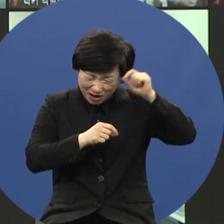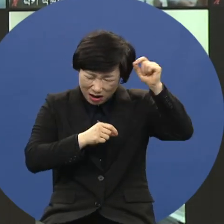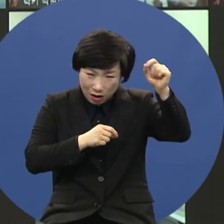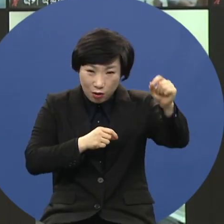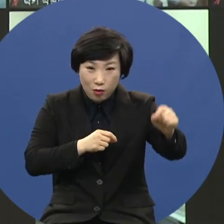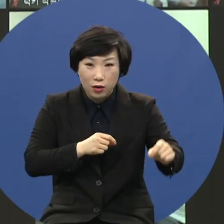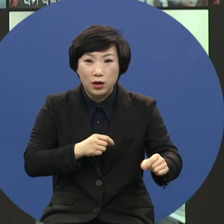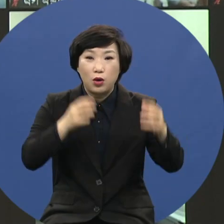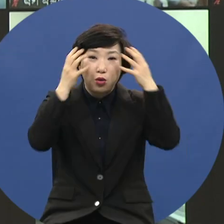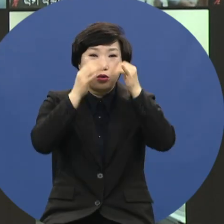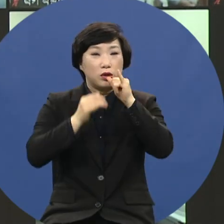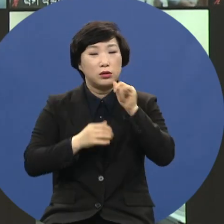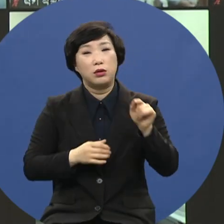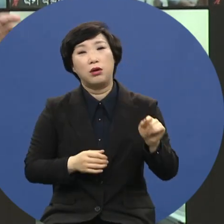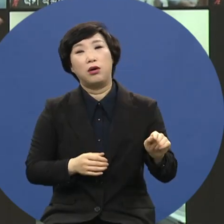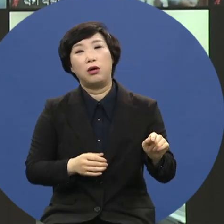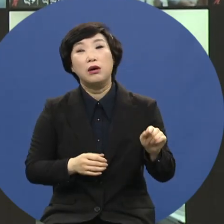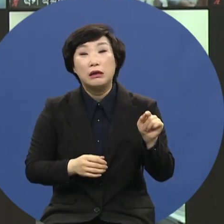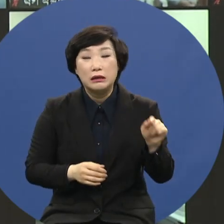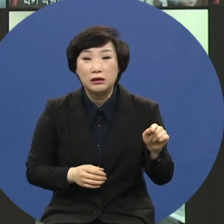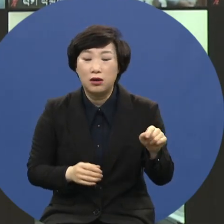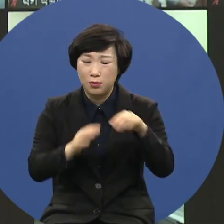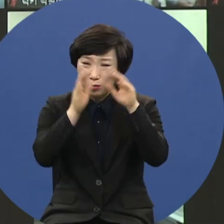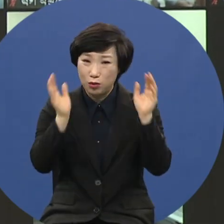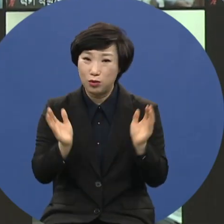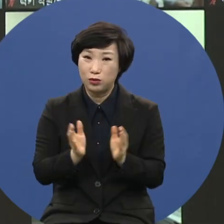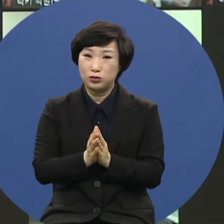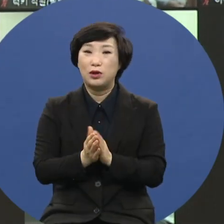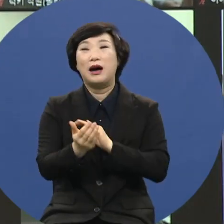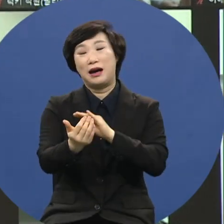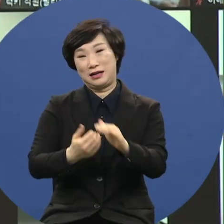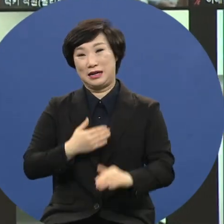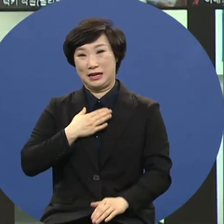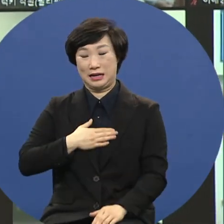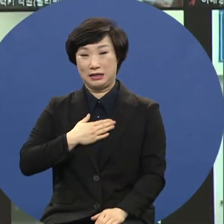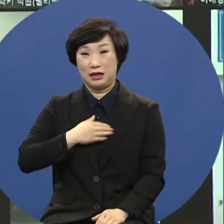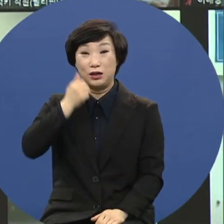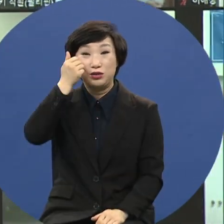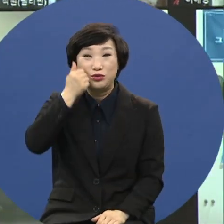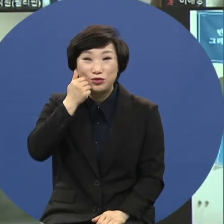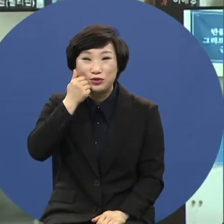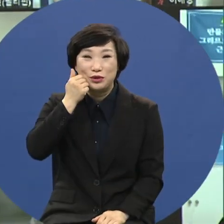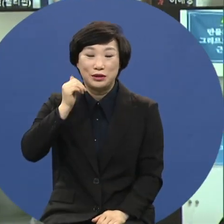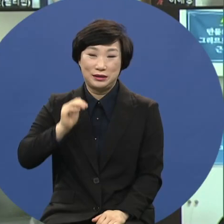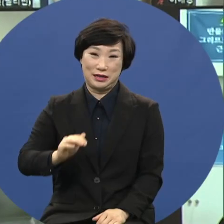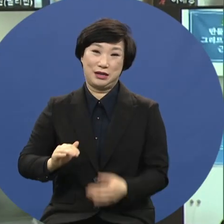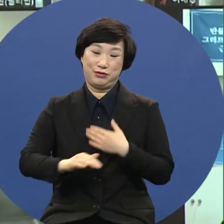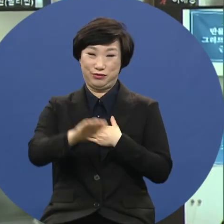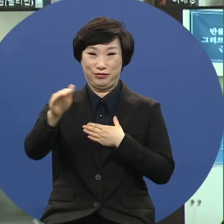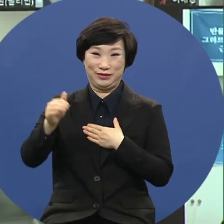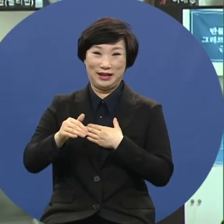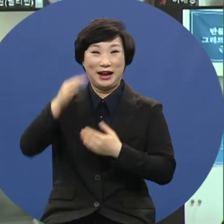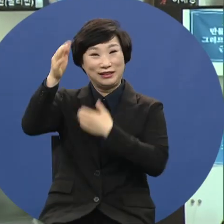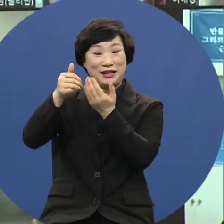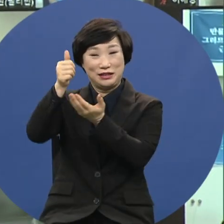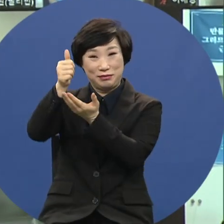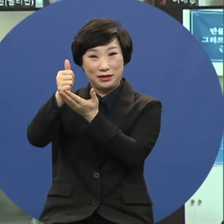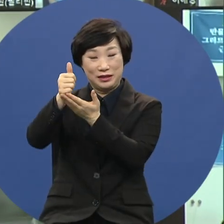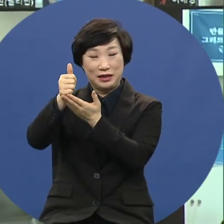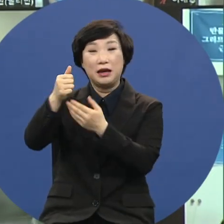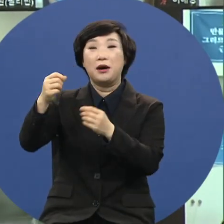항구적인 영원한 고통, 이걸 다 미리 하시는 분이 우리 보고